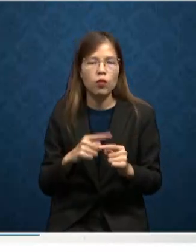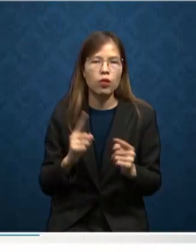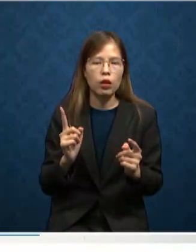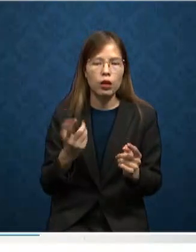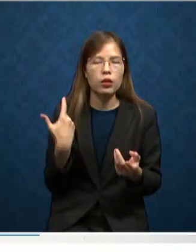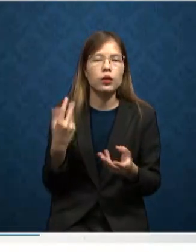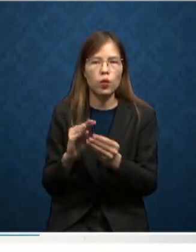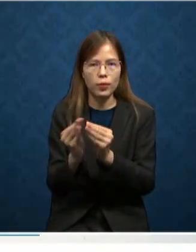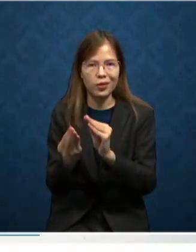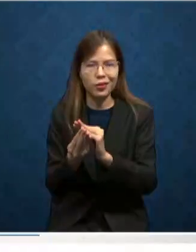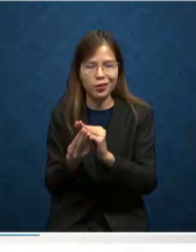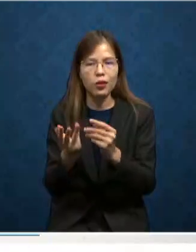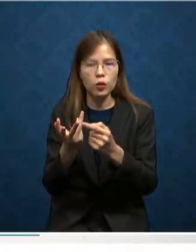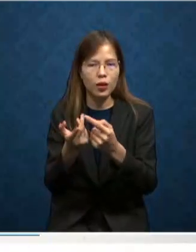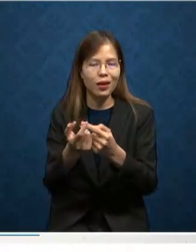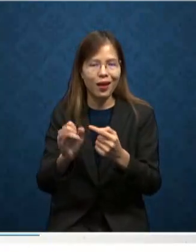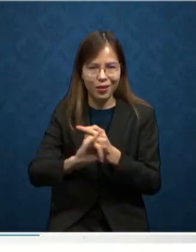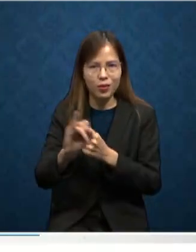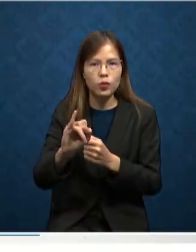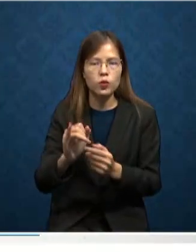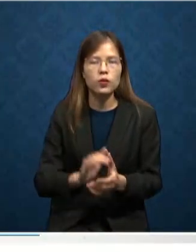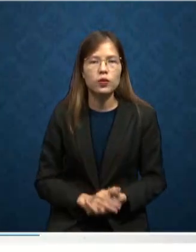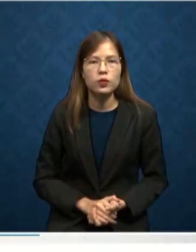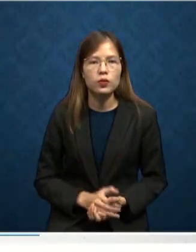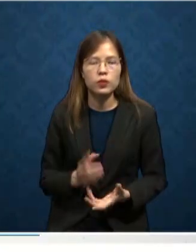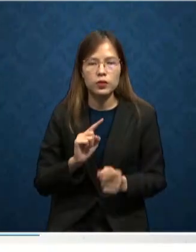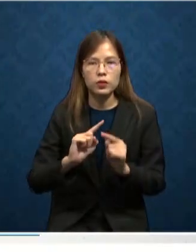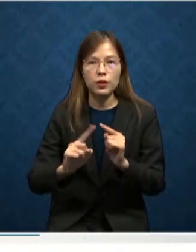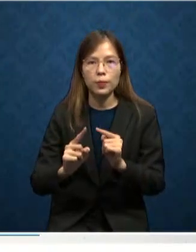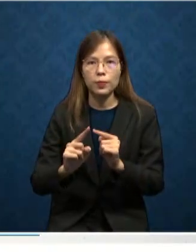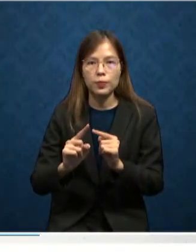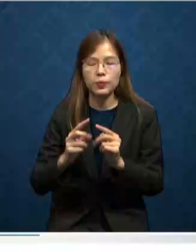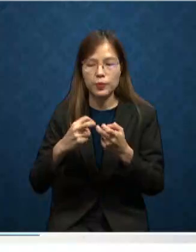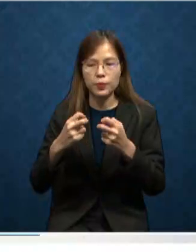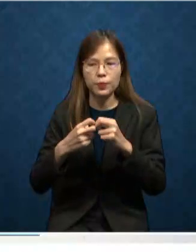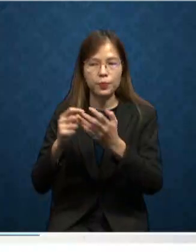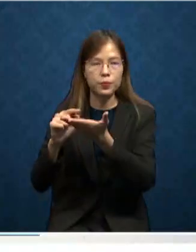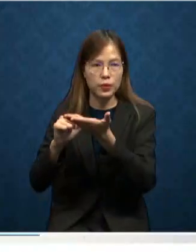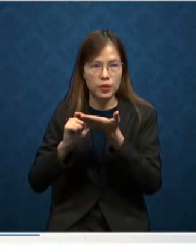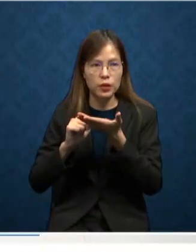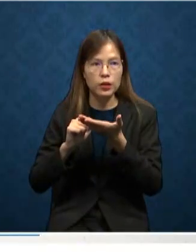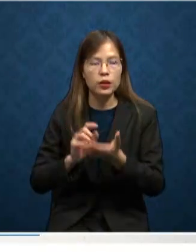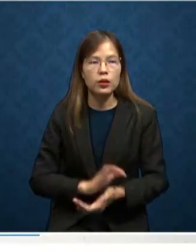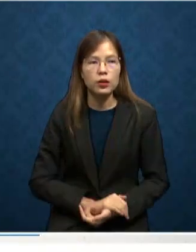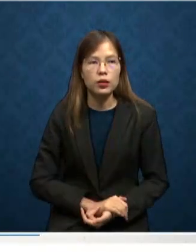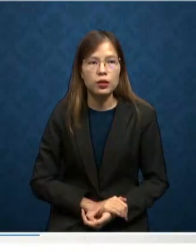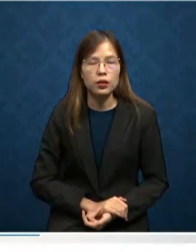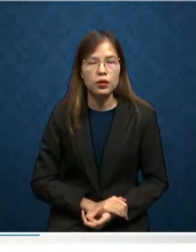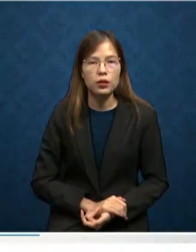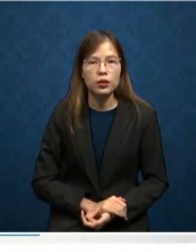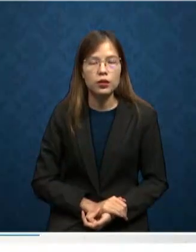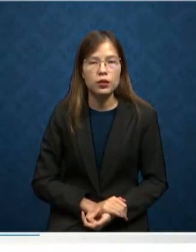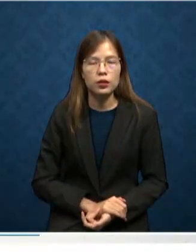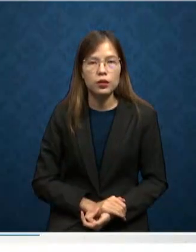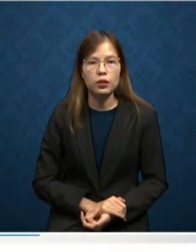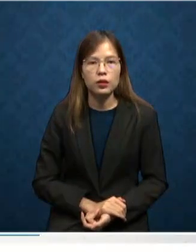ไปเคลียร์ตัวเลขให้ให้ให้ถูกต้องแต่กับประเด็นที่นำเสนอนะครับเ่อย้อนมาที่ท่านอนุศักดิ์นะครับ